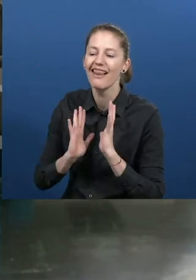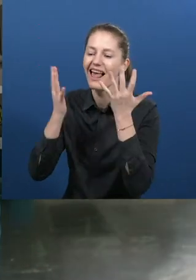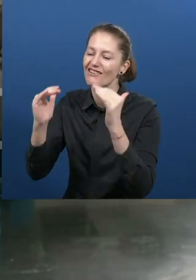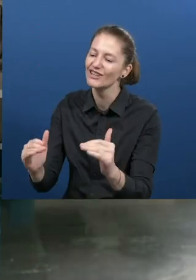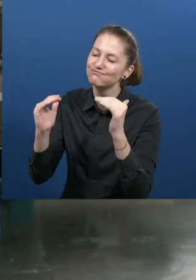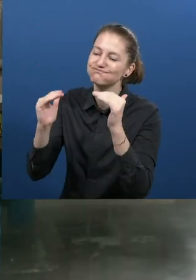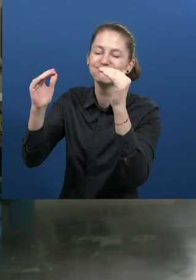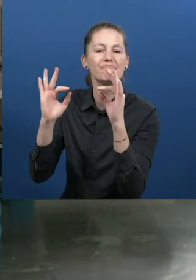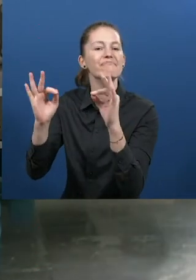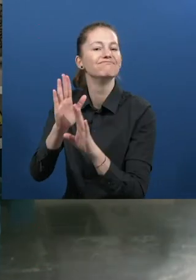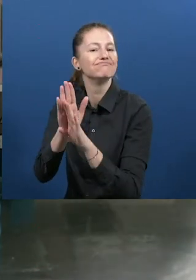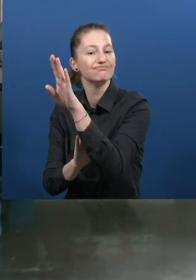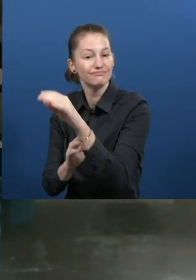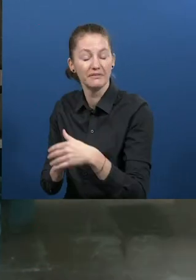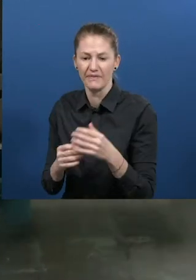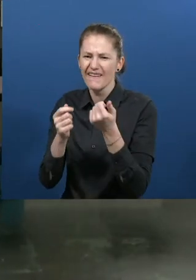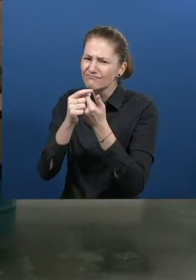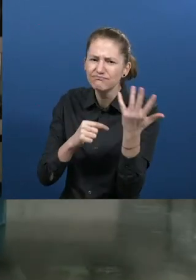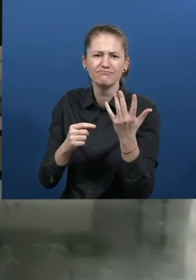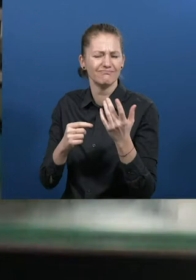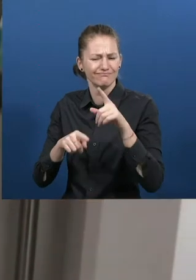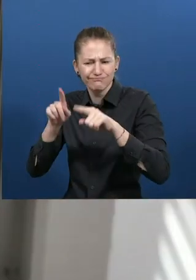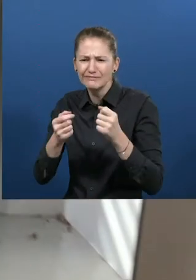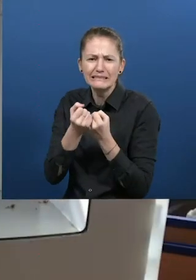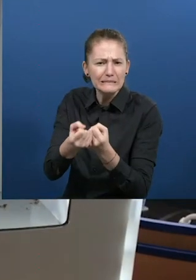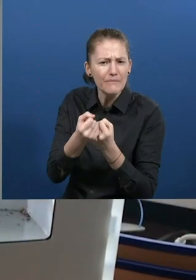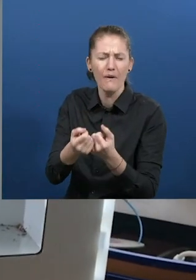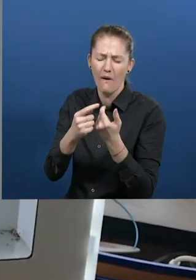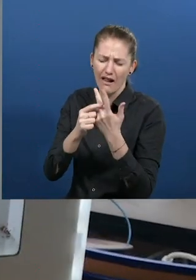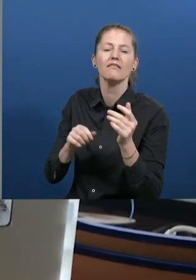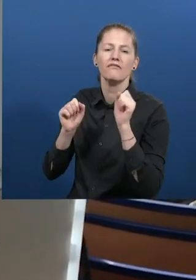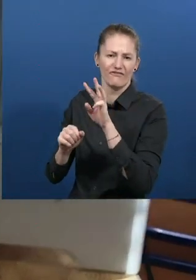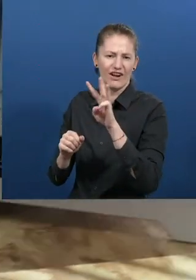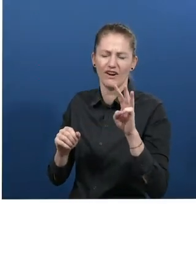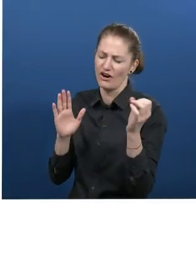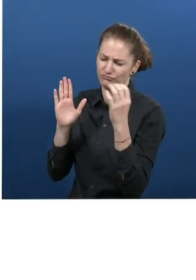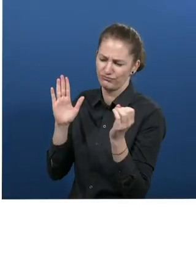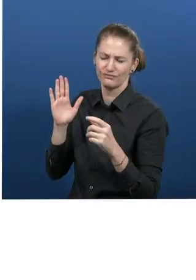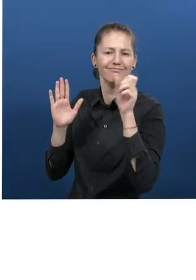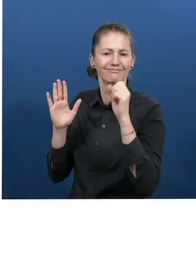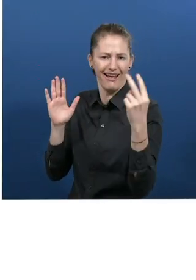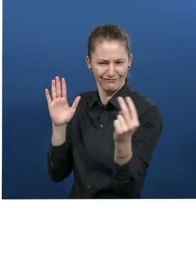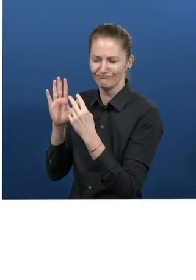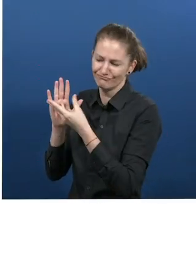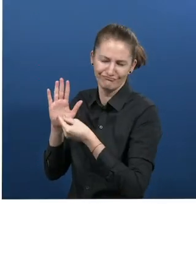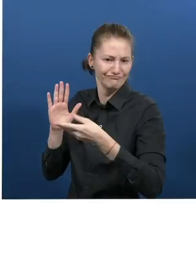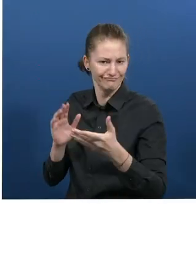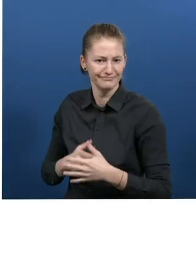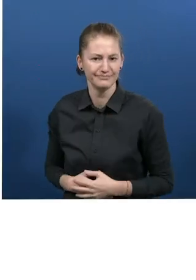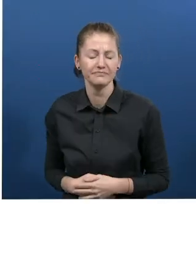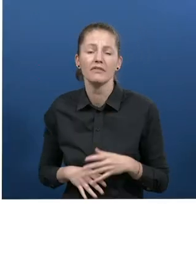quotidien. Et chaque objet, chaque réalisation est documenté librement et partagé sur Internet. How does My Human Kit